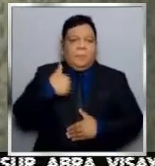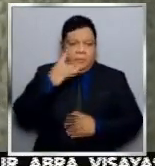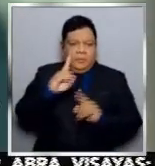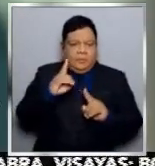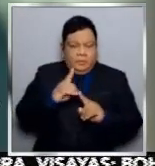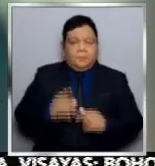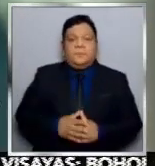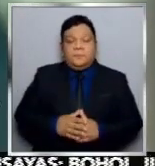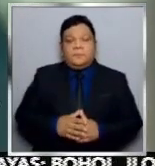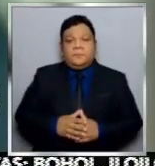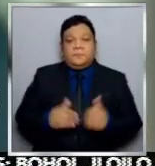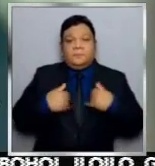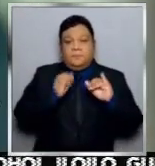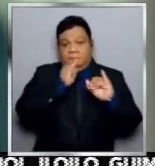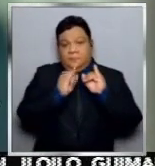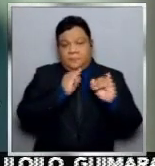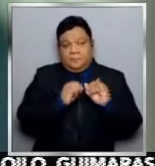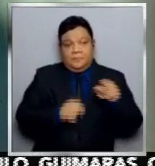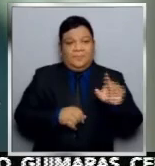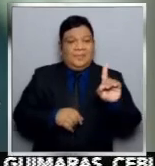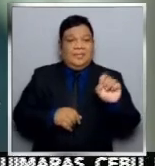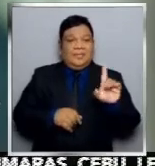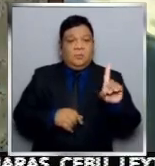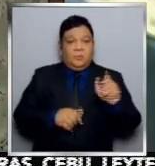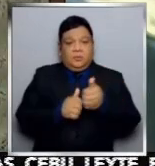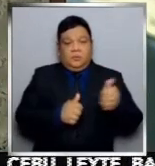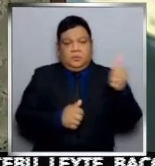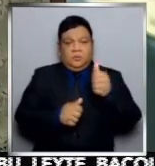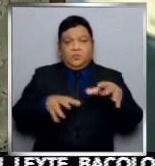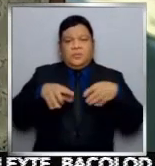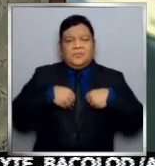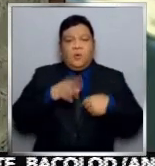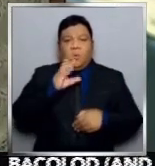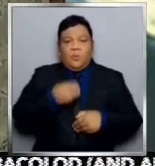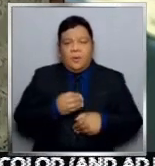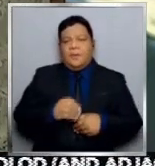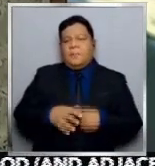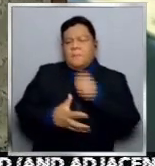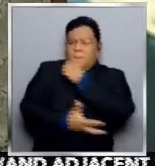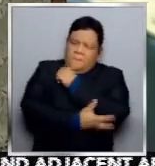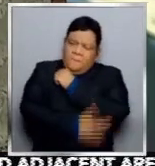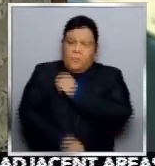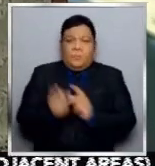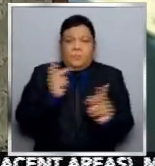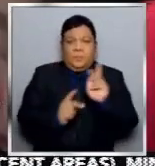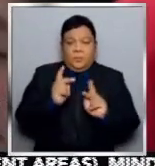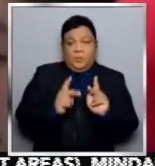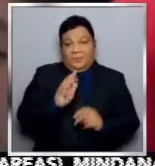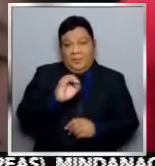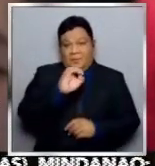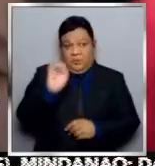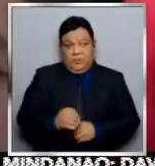DSWD Director Irene Dumlao na matatanggap ito ng nasa 50% ng pinakamahihirap sa bansa. Katumbas po yan ang